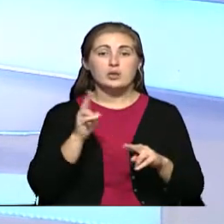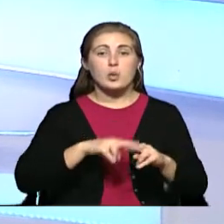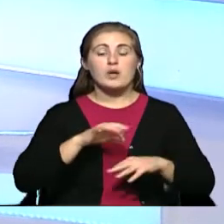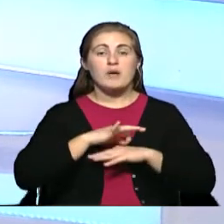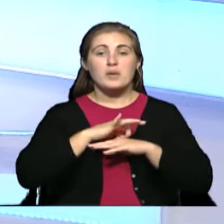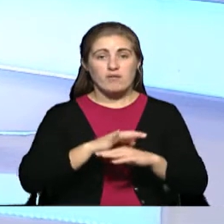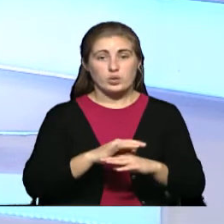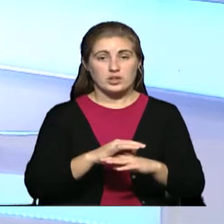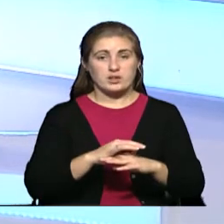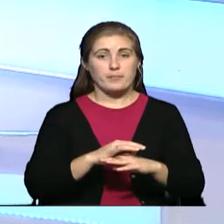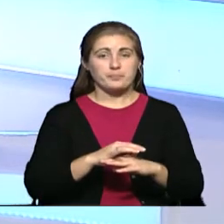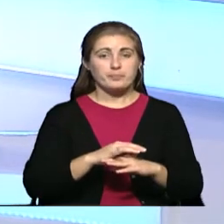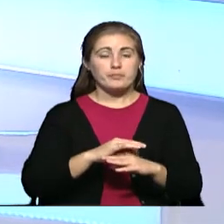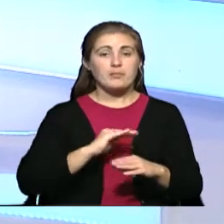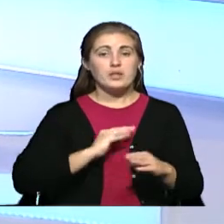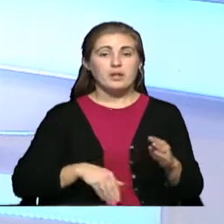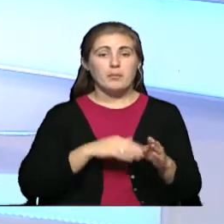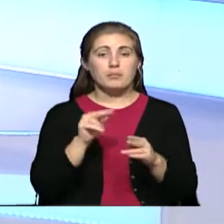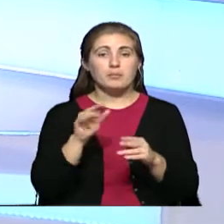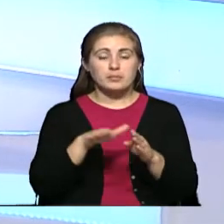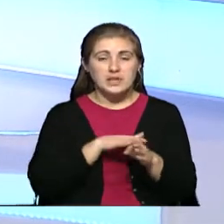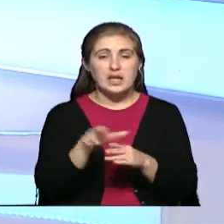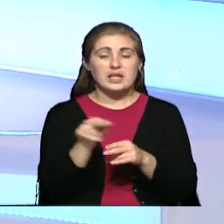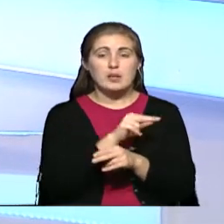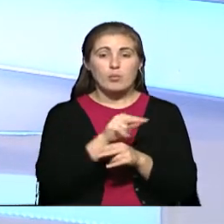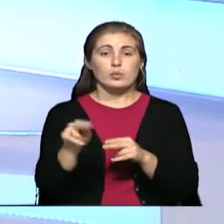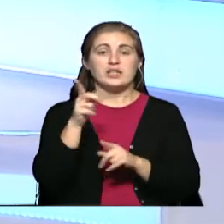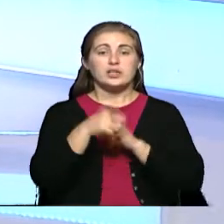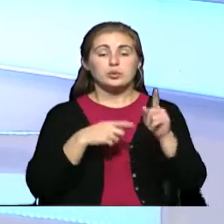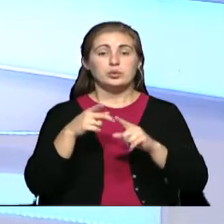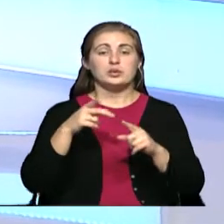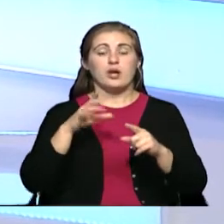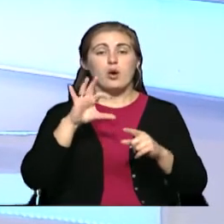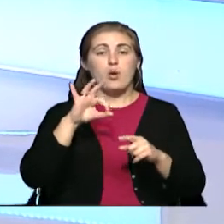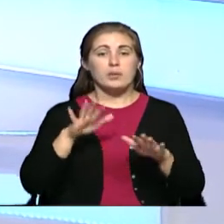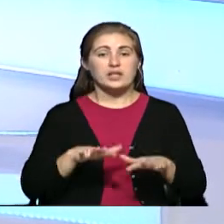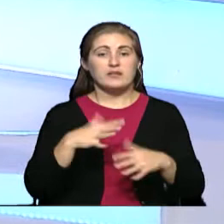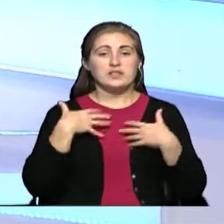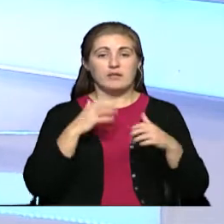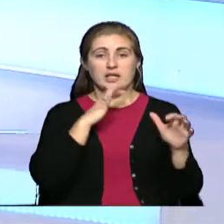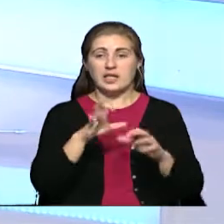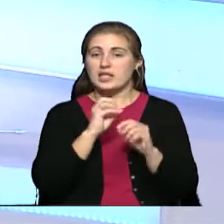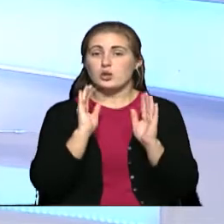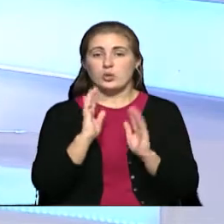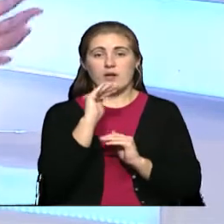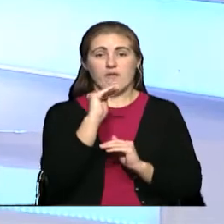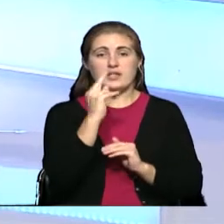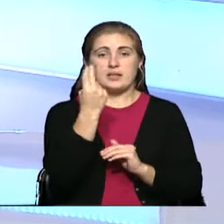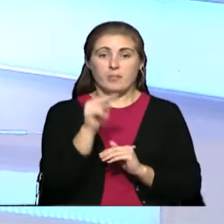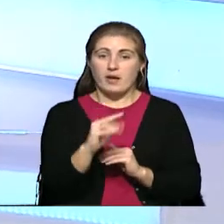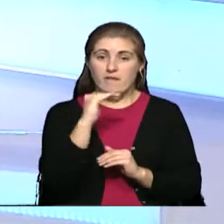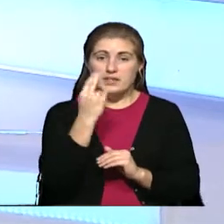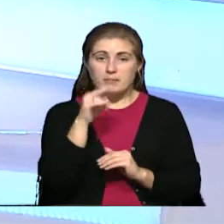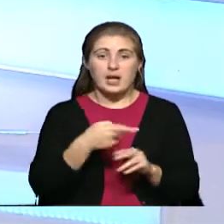проводятся капитальные ремонты, это реконструкция ФЦП, да? объектов здравоохранения. Нет, это не только ФЦП. ФЦП — это глобальная,